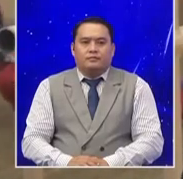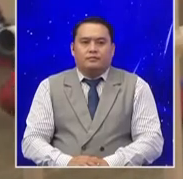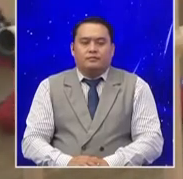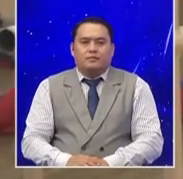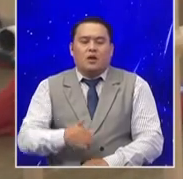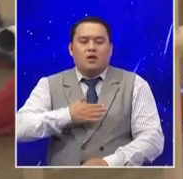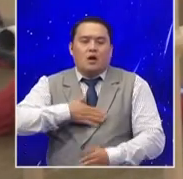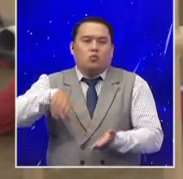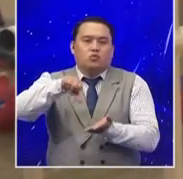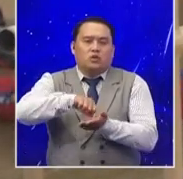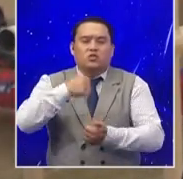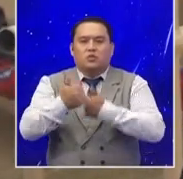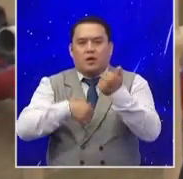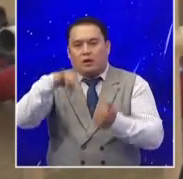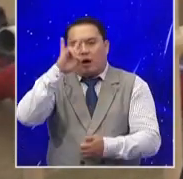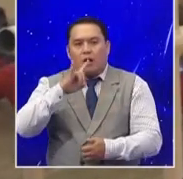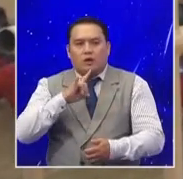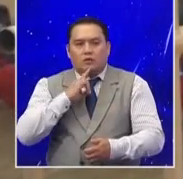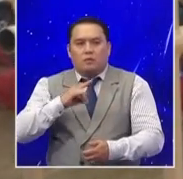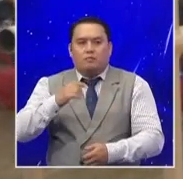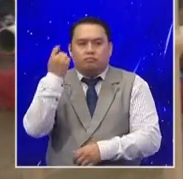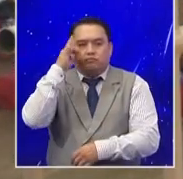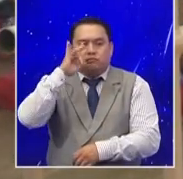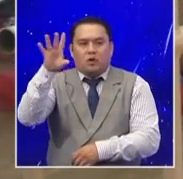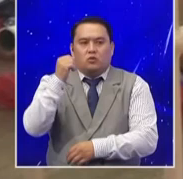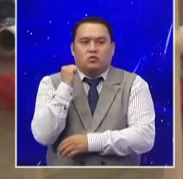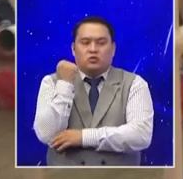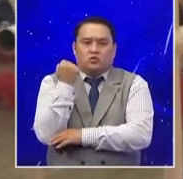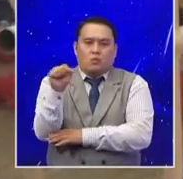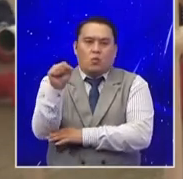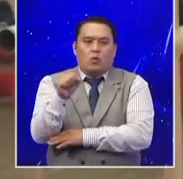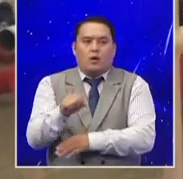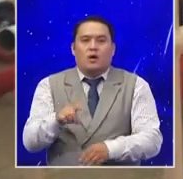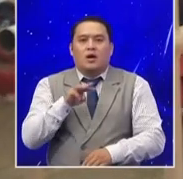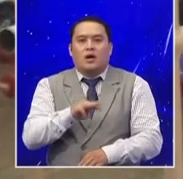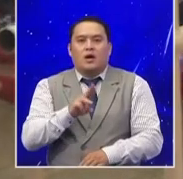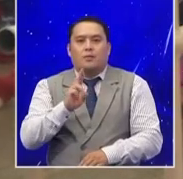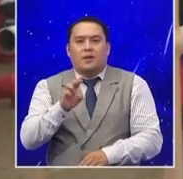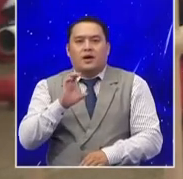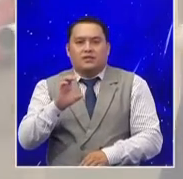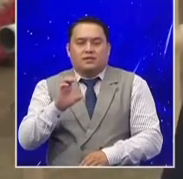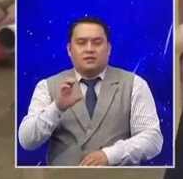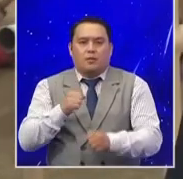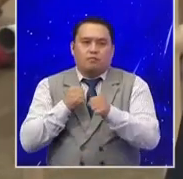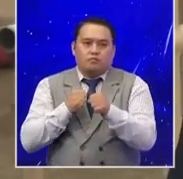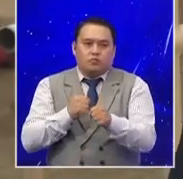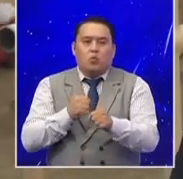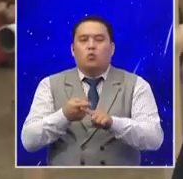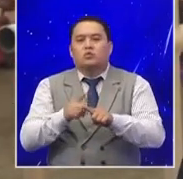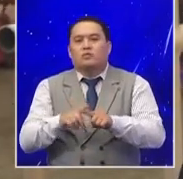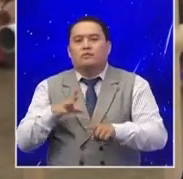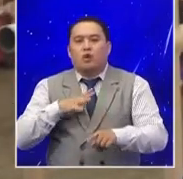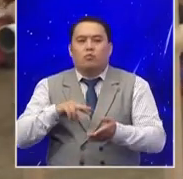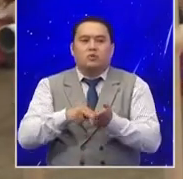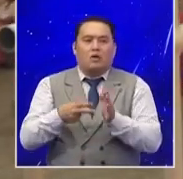международных. Принимал участие в чемпионате Казахстана, где стал призером и защитил спортивное звание кандидата мастера спорта по кикбоксингу. Планы на будущее у меня в